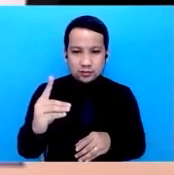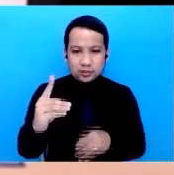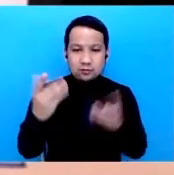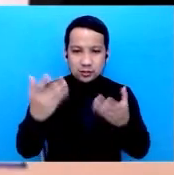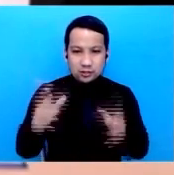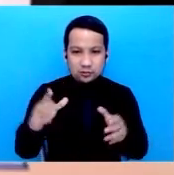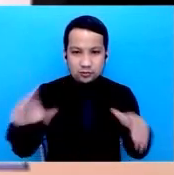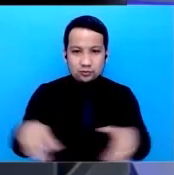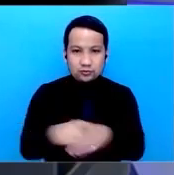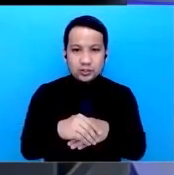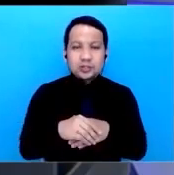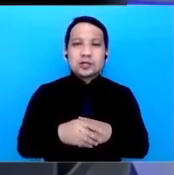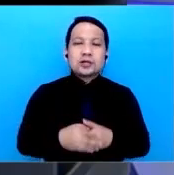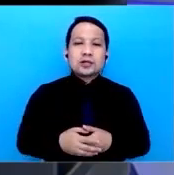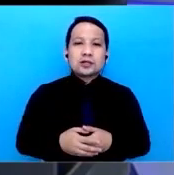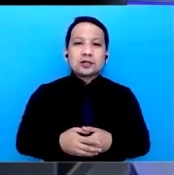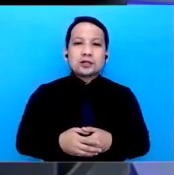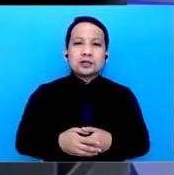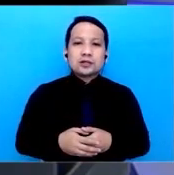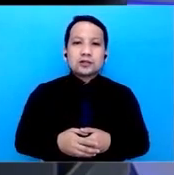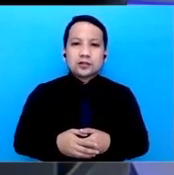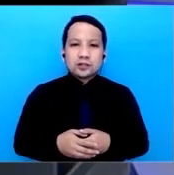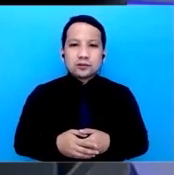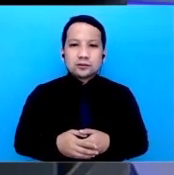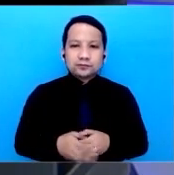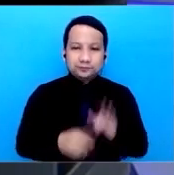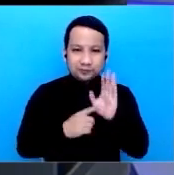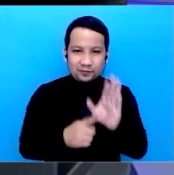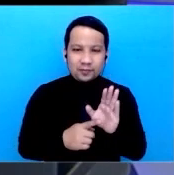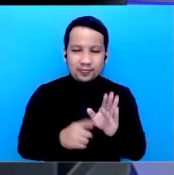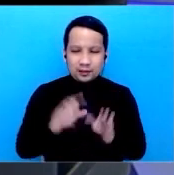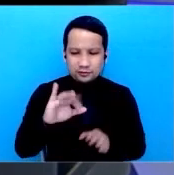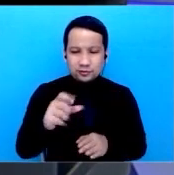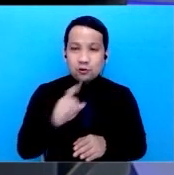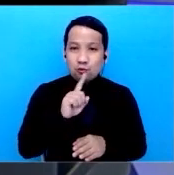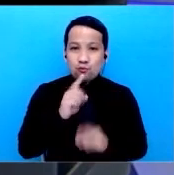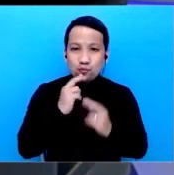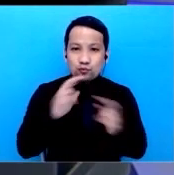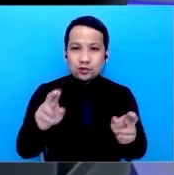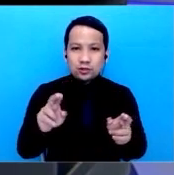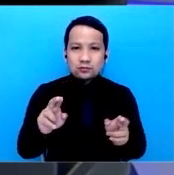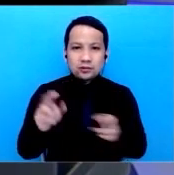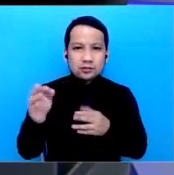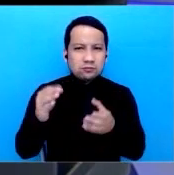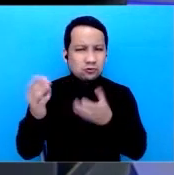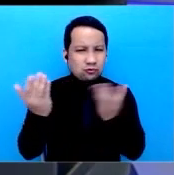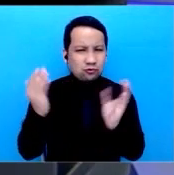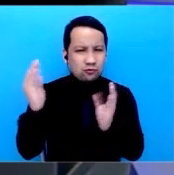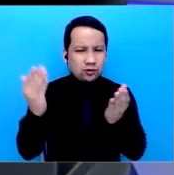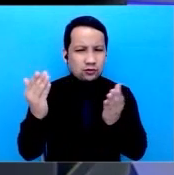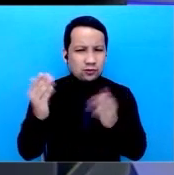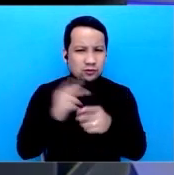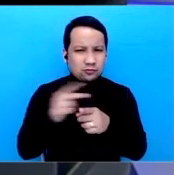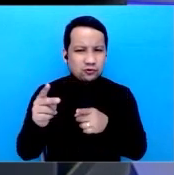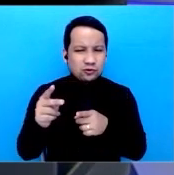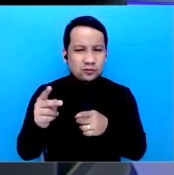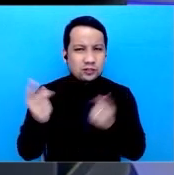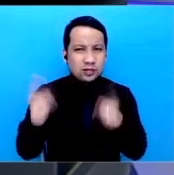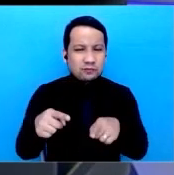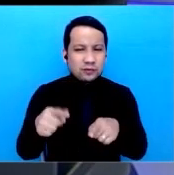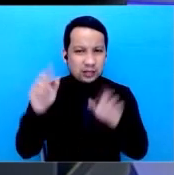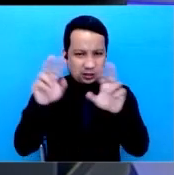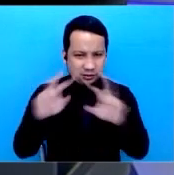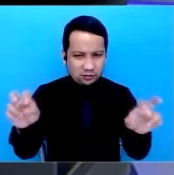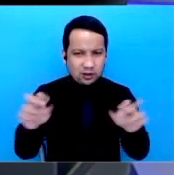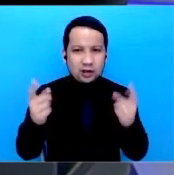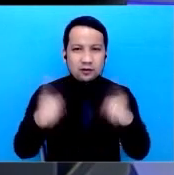ceremony. Sa programang The Chiefs ng One News, ikinumpara ng isang political analyst ang nangyari kahapon sa